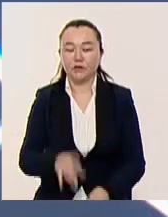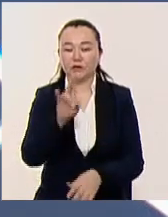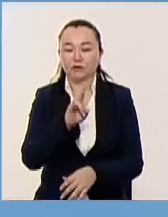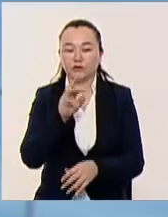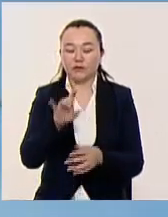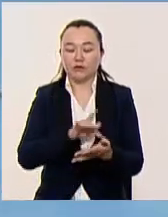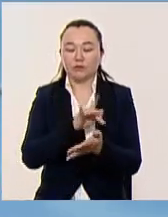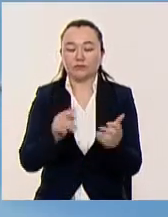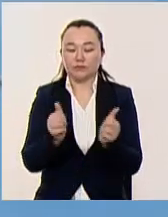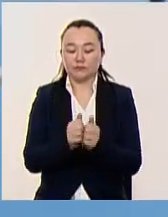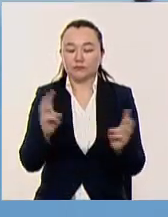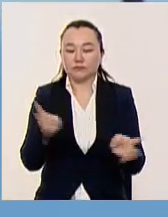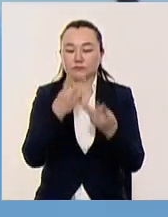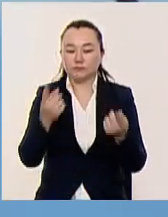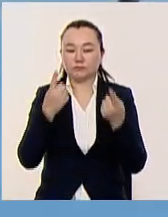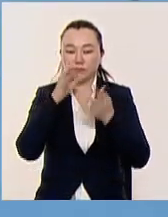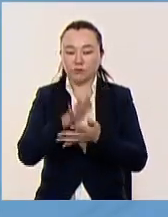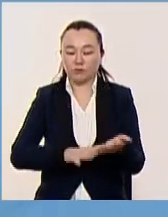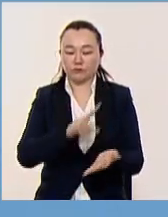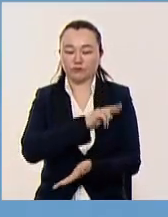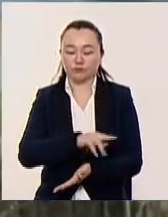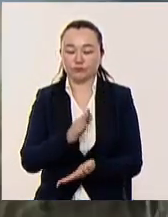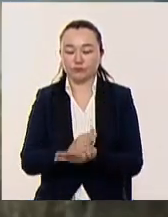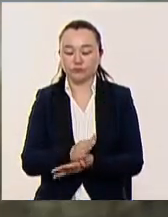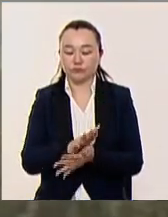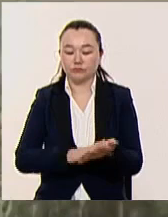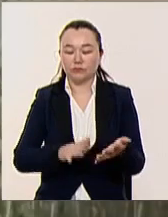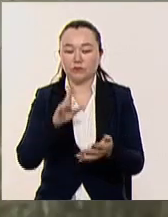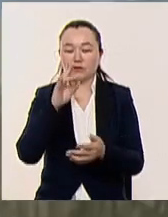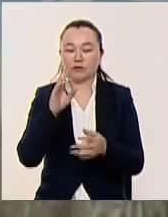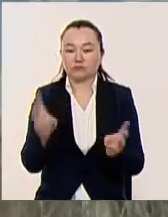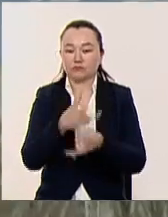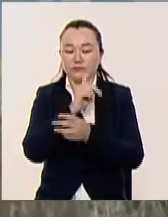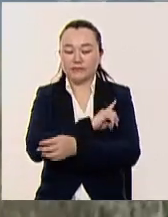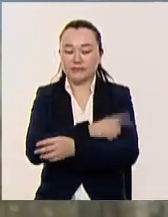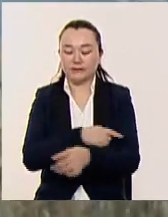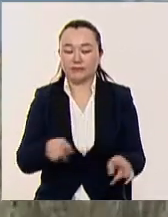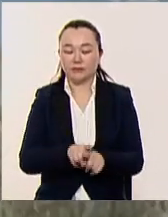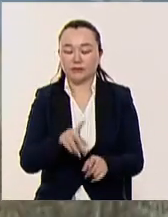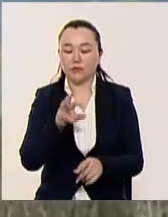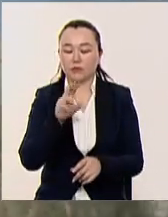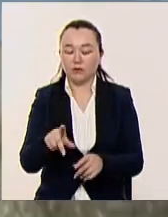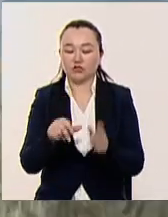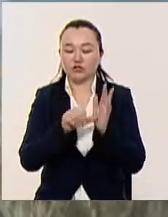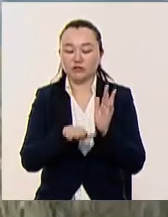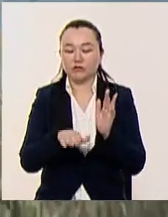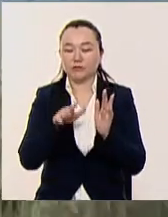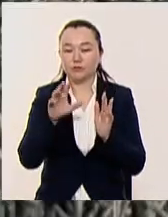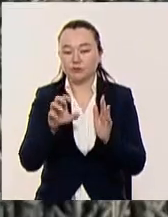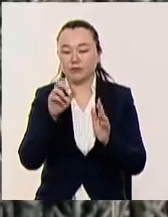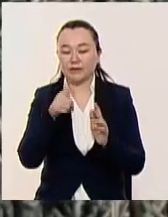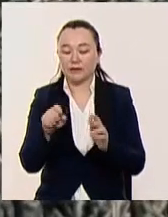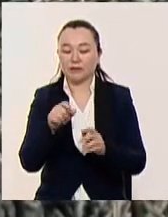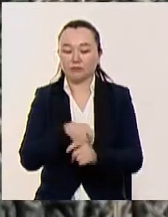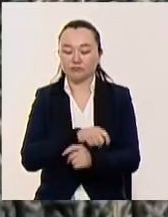Нұрсұлтан іргесіндегі алапат өртті сөндіру жұмыстары әлі жалғасып жатыр. Қызыл жалынның қатты болған сонша Талдыкөл маңындағы 6,5 гектар жерде жанып жатқан